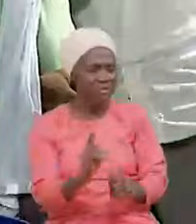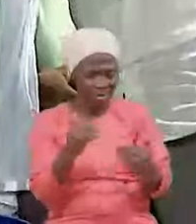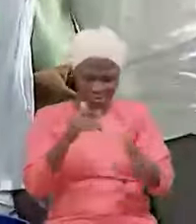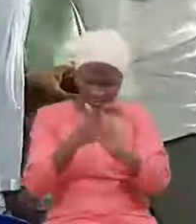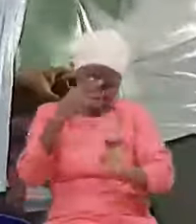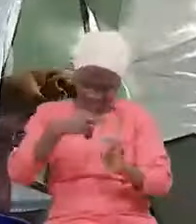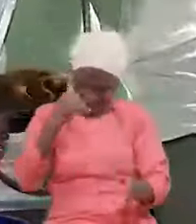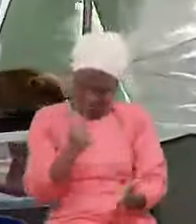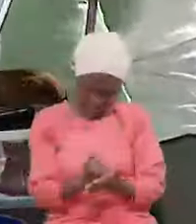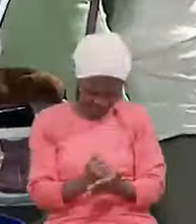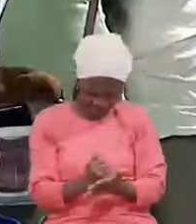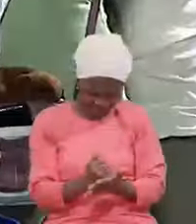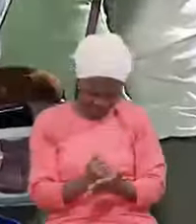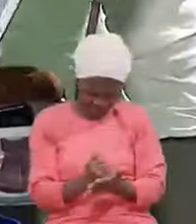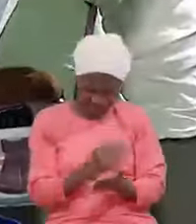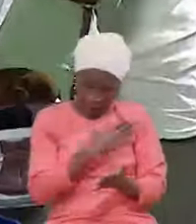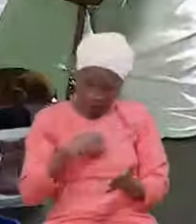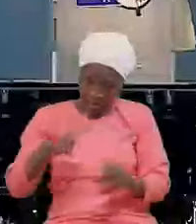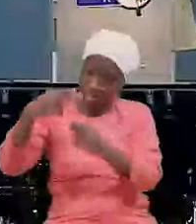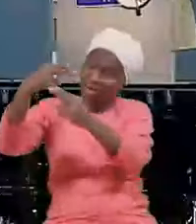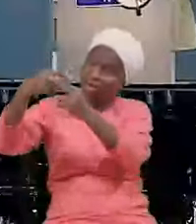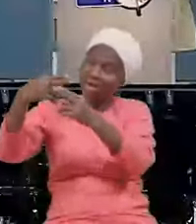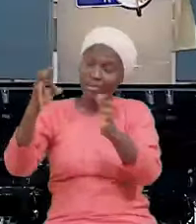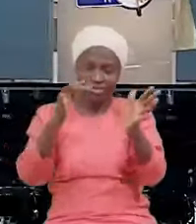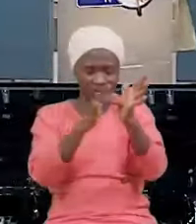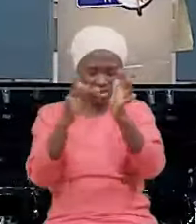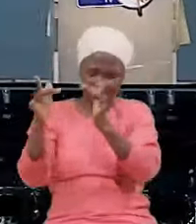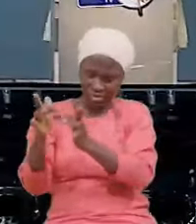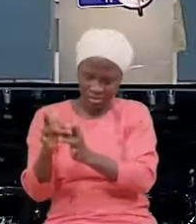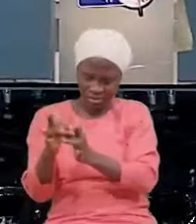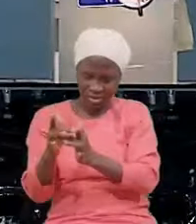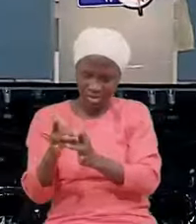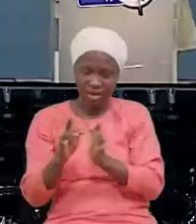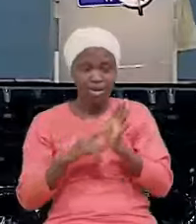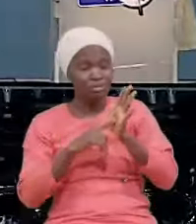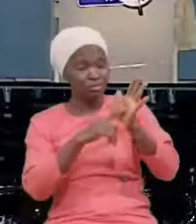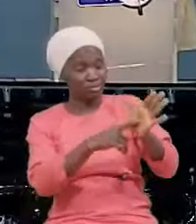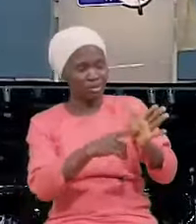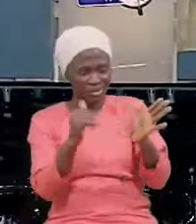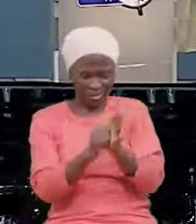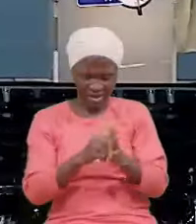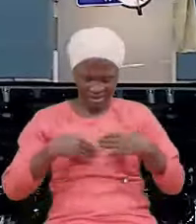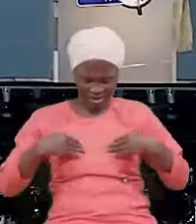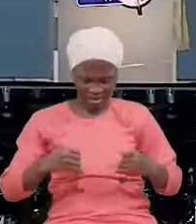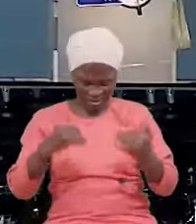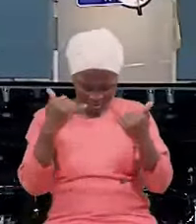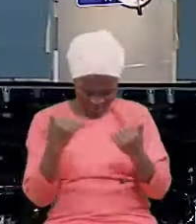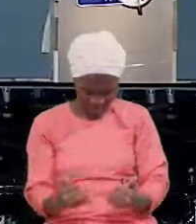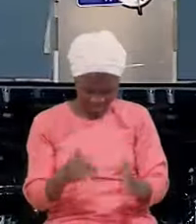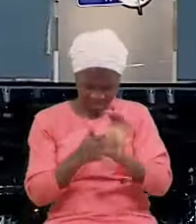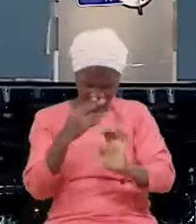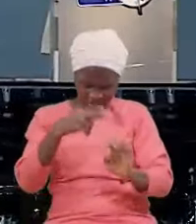ప్రతి చోట ప్రత్యక్షపరచండి. And the name of Jesus manifest that healing now. యేసు నామములో